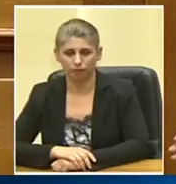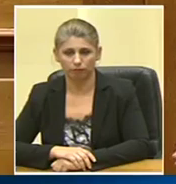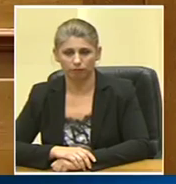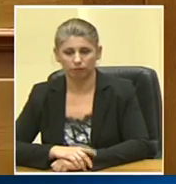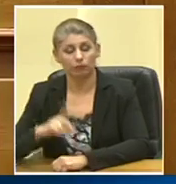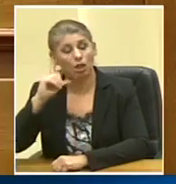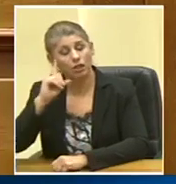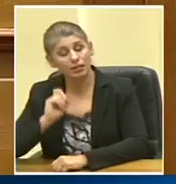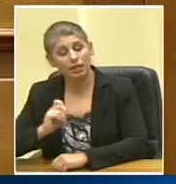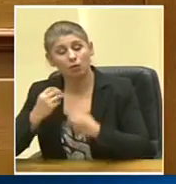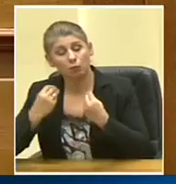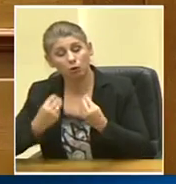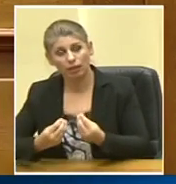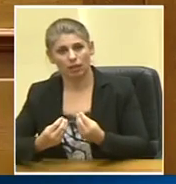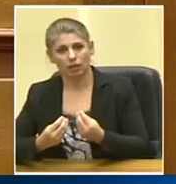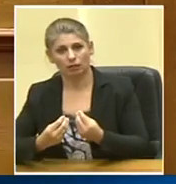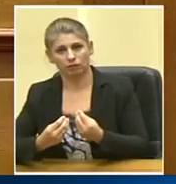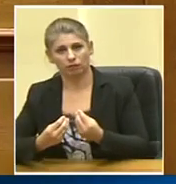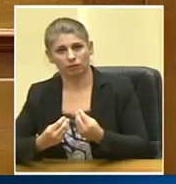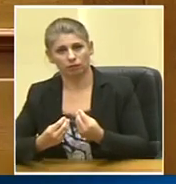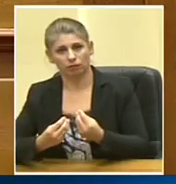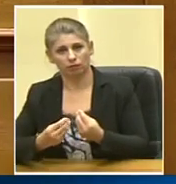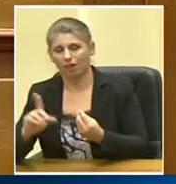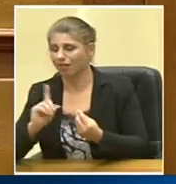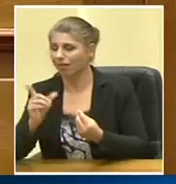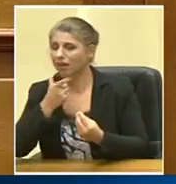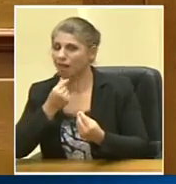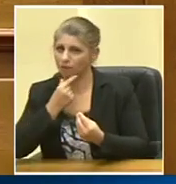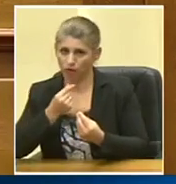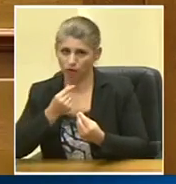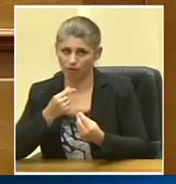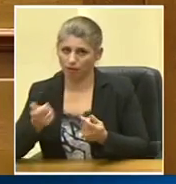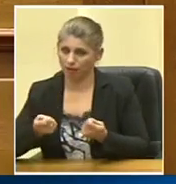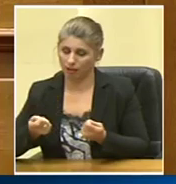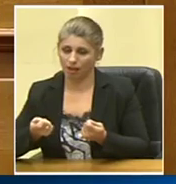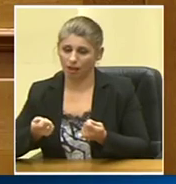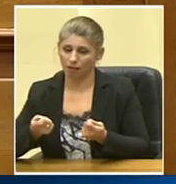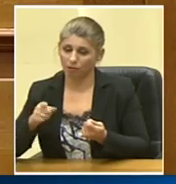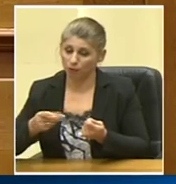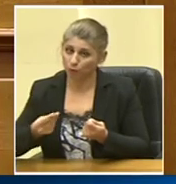Γνωρίζω πάρα πολύ καλά ότι δεν θα είναι εύκολο να πράξουν έτσι για αρκετούς